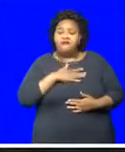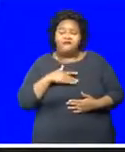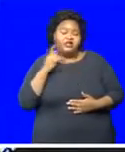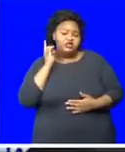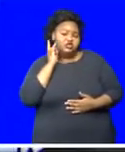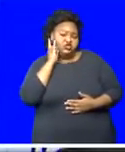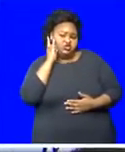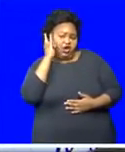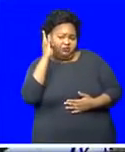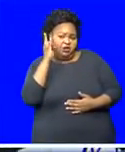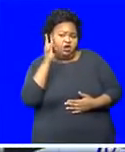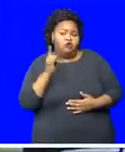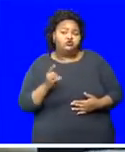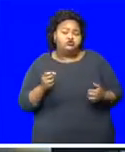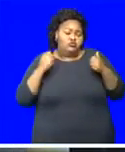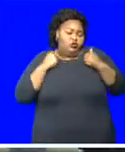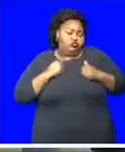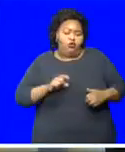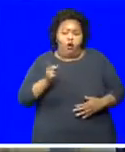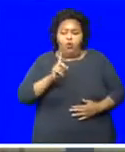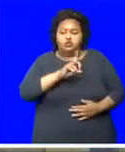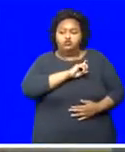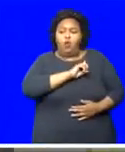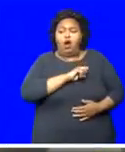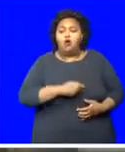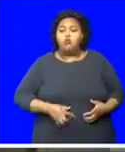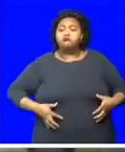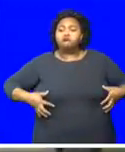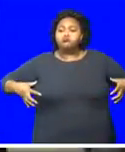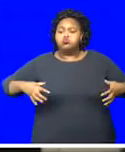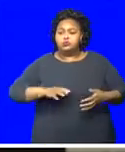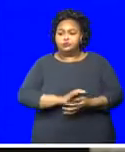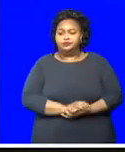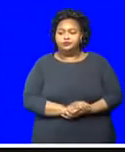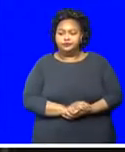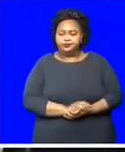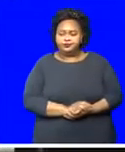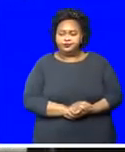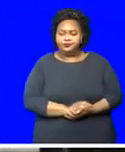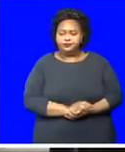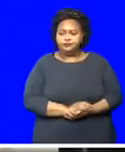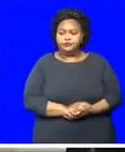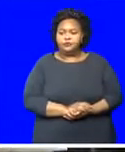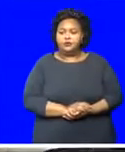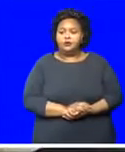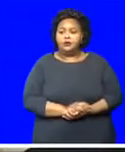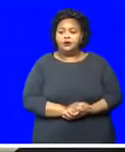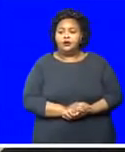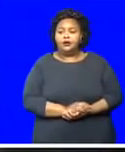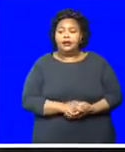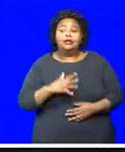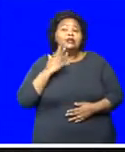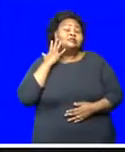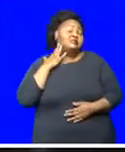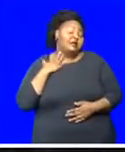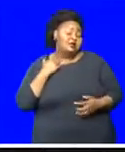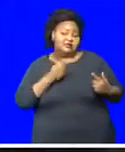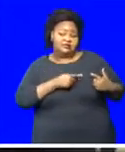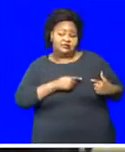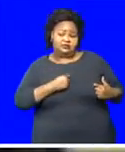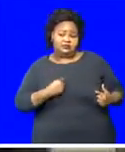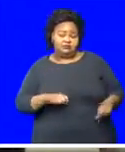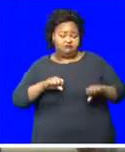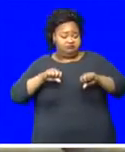usidudla utogcokani letimpholeti kanjalo nje ningakakhulu lezinga lale depression because of body shaming